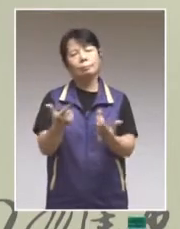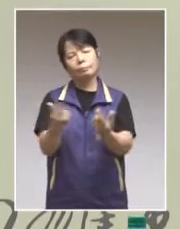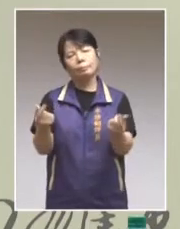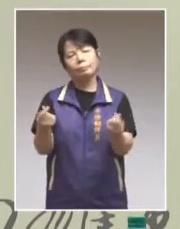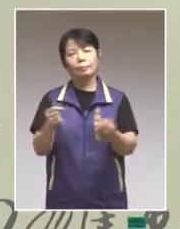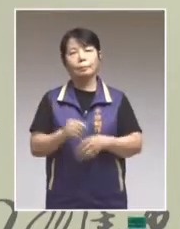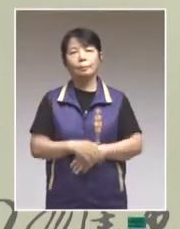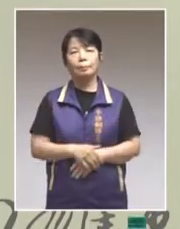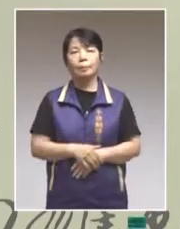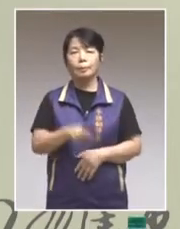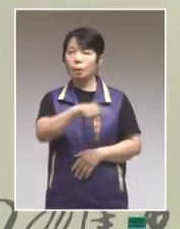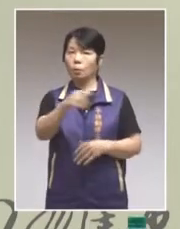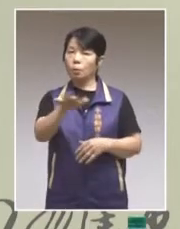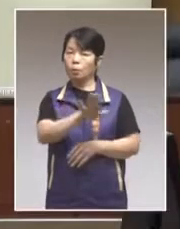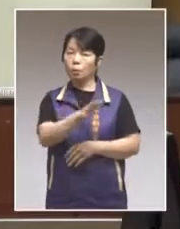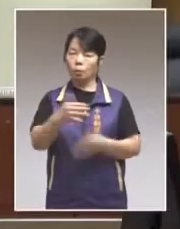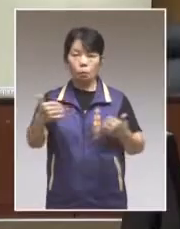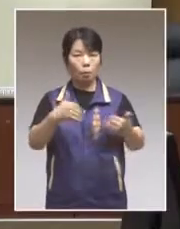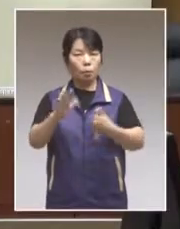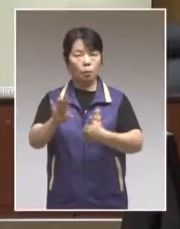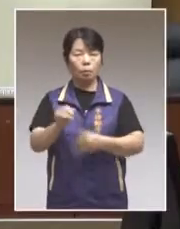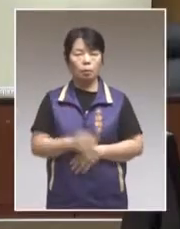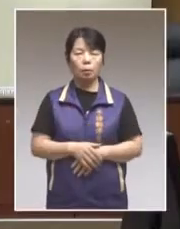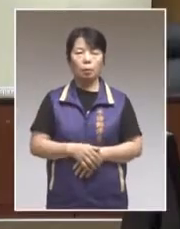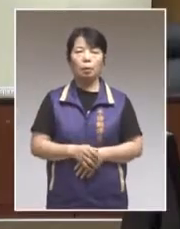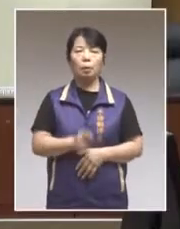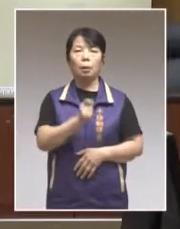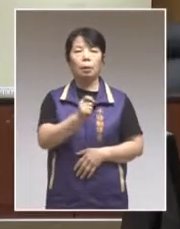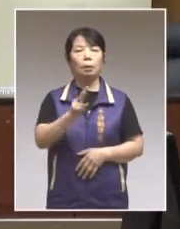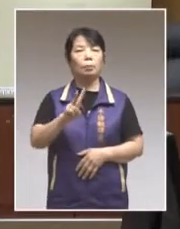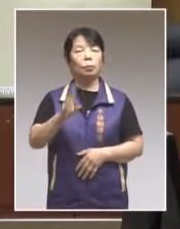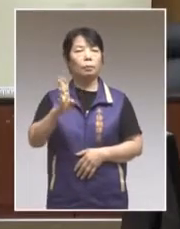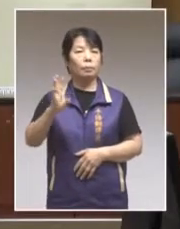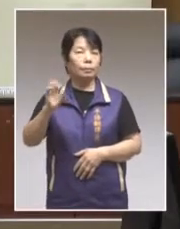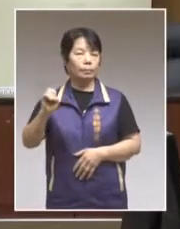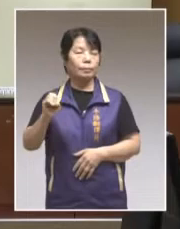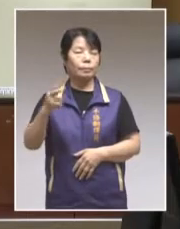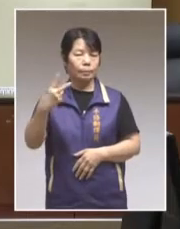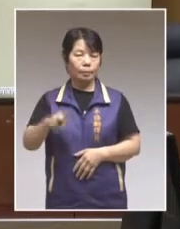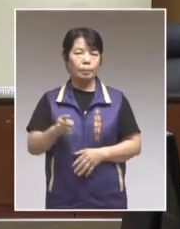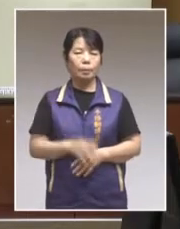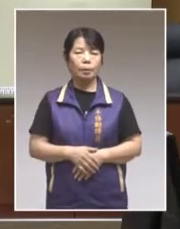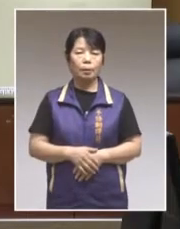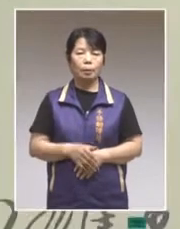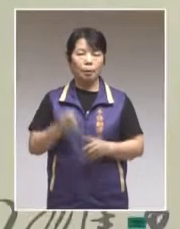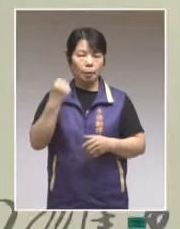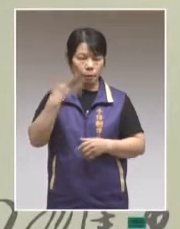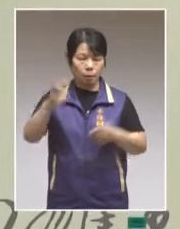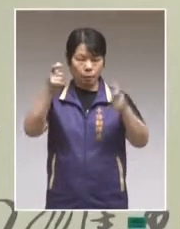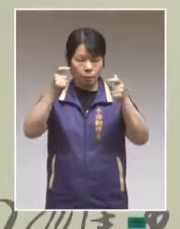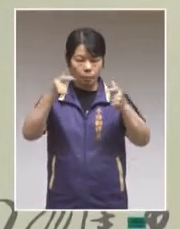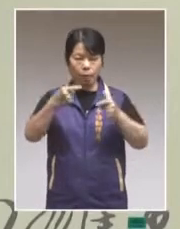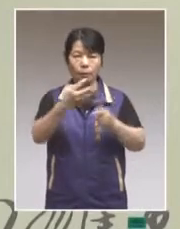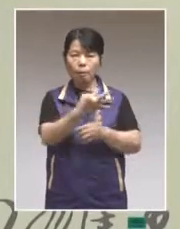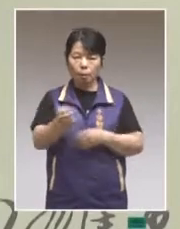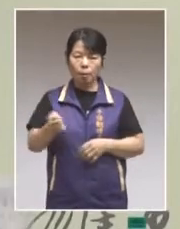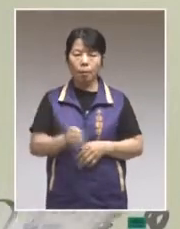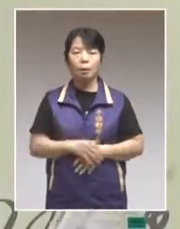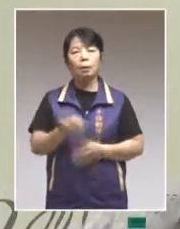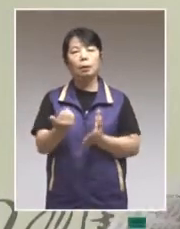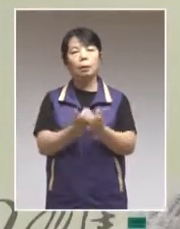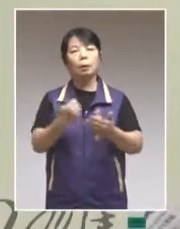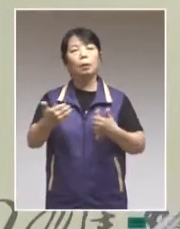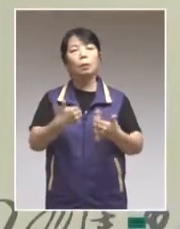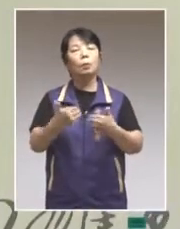不晓得 各位还有什么问题？ 市长，不好意思，好 ，TVBS 还有追问最后一题哈。 新冠一号的这个提问，刚刚的问题，我们黄局